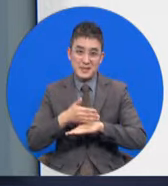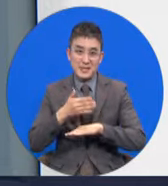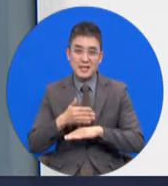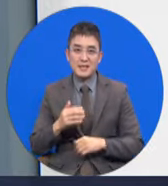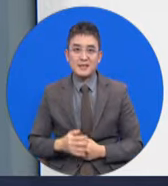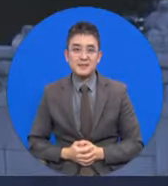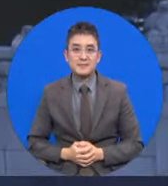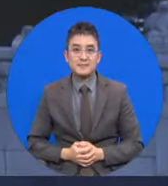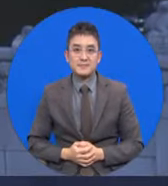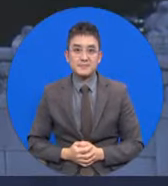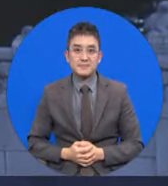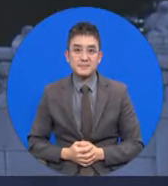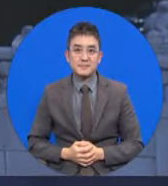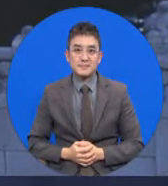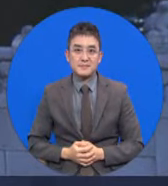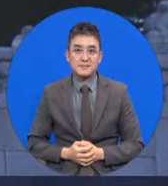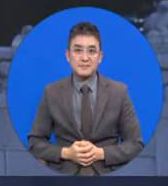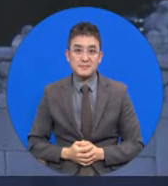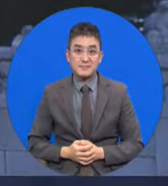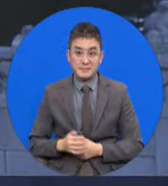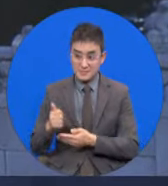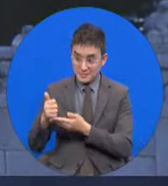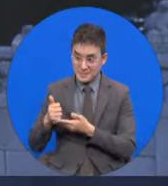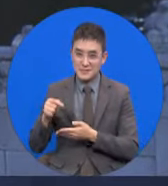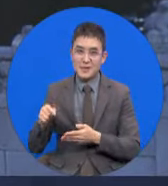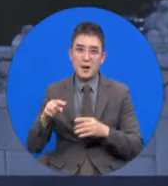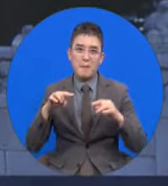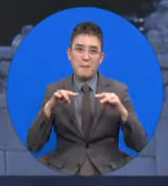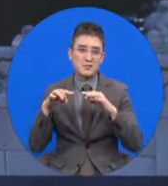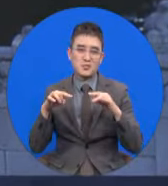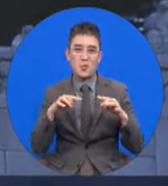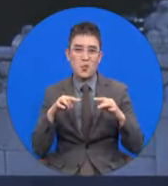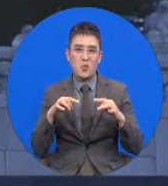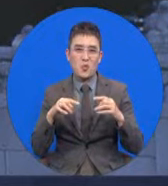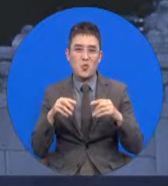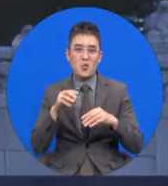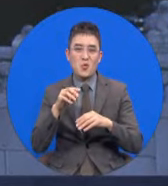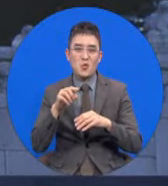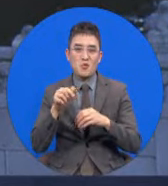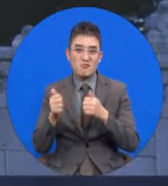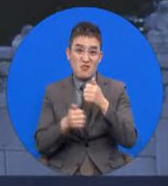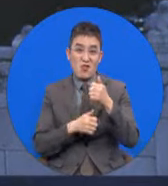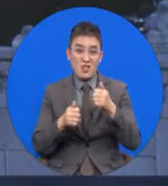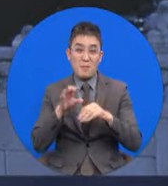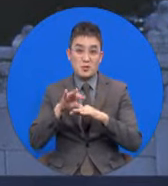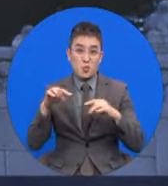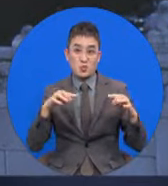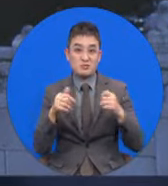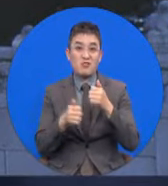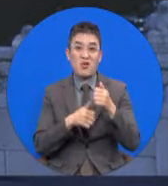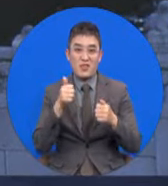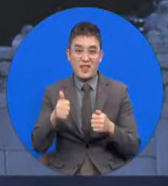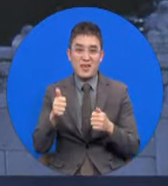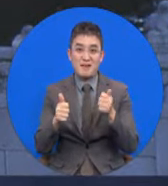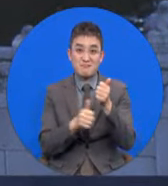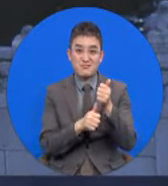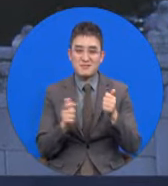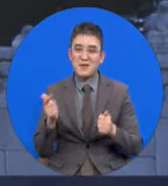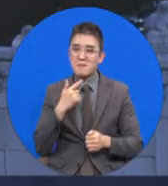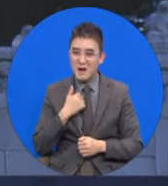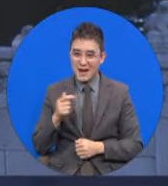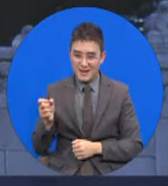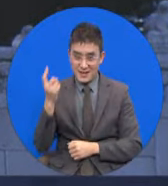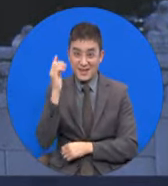요 직전까지 최근까지 방송통신위원회 부위원장을 지냈습니다. 방통위 부위원장 출신이 인정하니까 기분